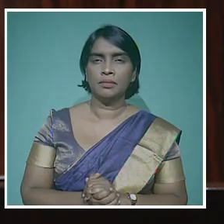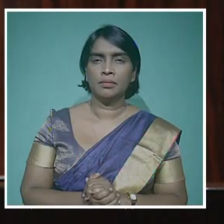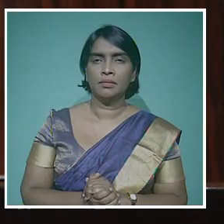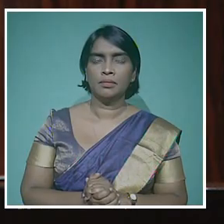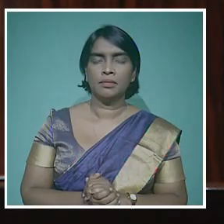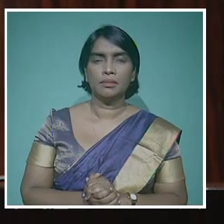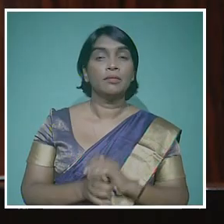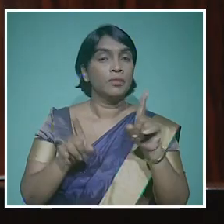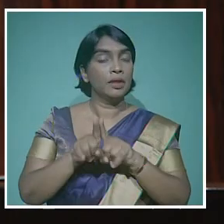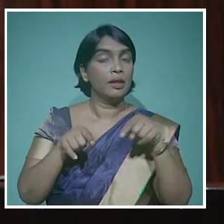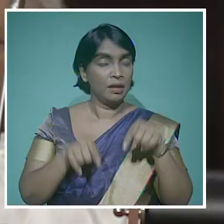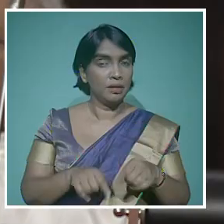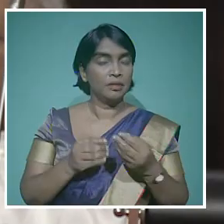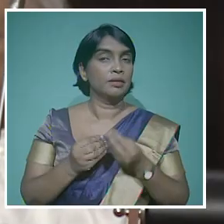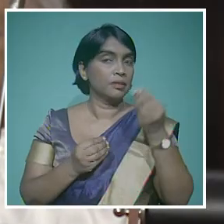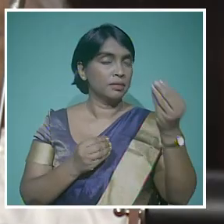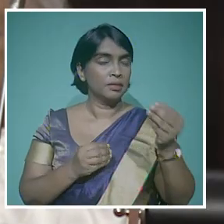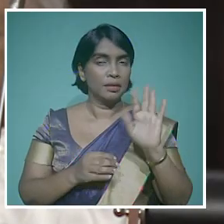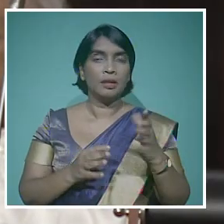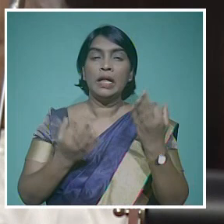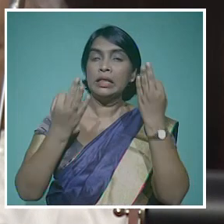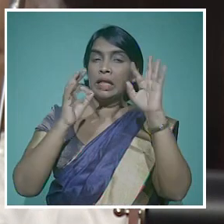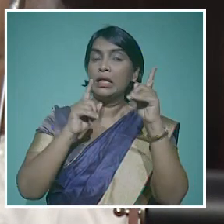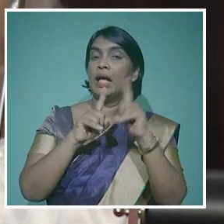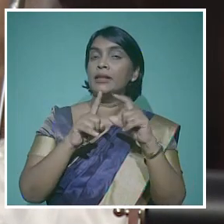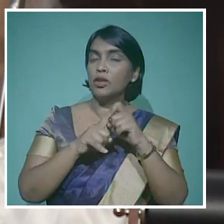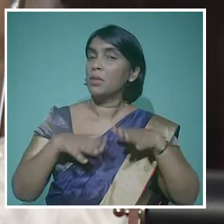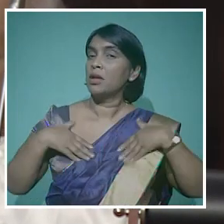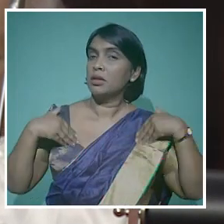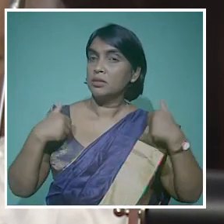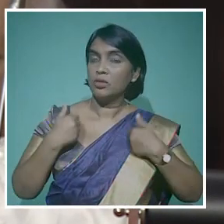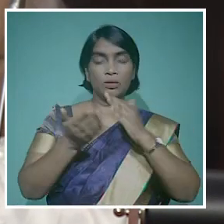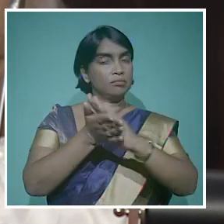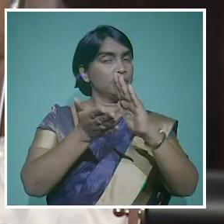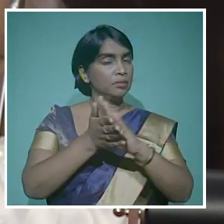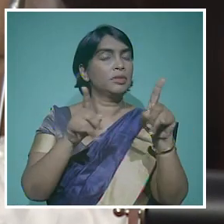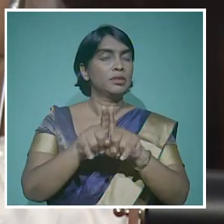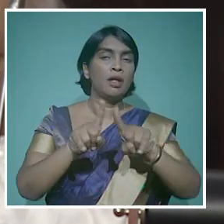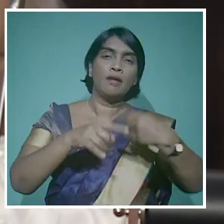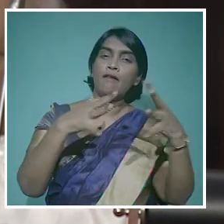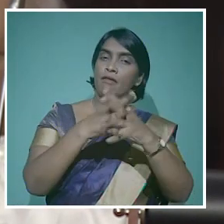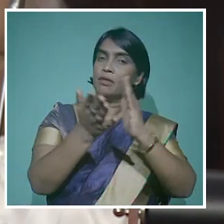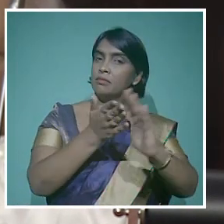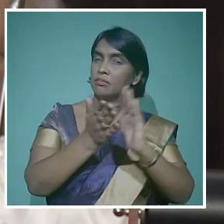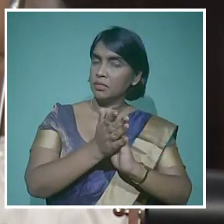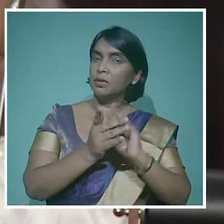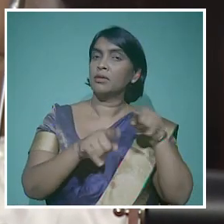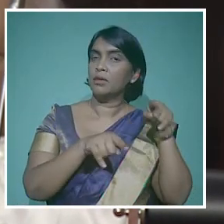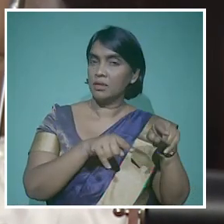ඒ වගේම දැනට ලබා දෙන නිදහස් අධ්‍යාපන සෞඛ්‍ය සේවන් මෙන්ම අනෙකුත් සුභ සාධන කාර්යයන්